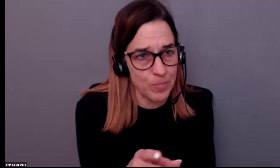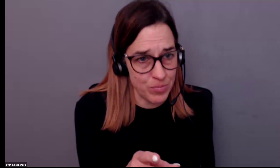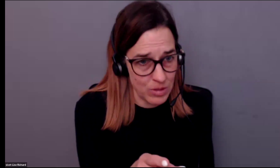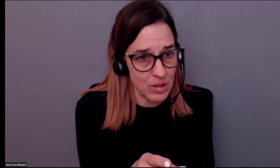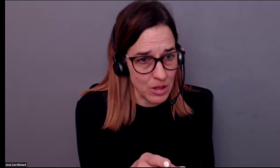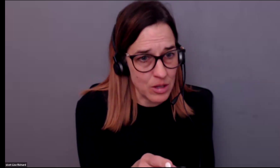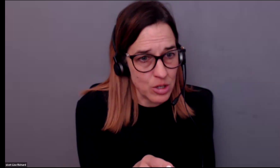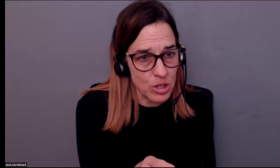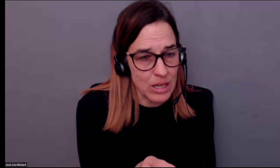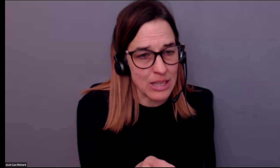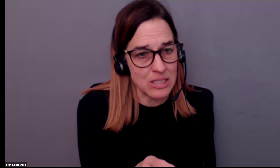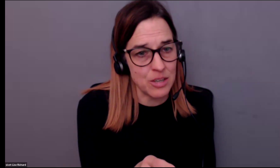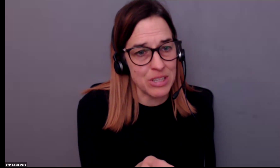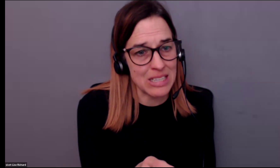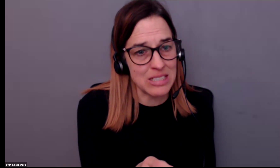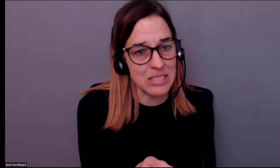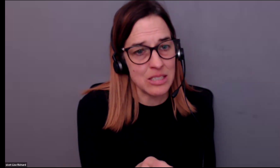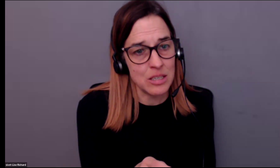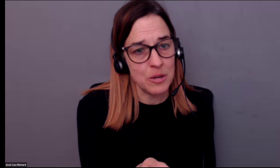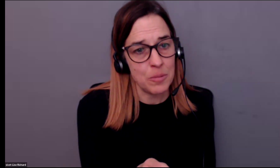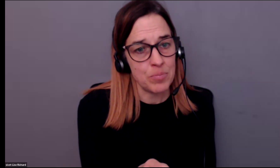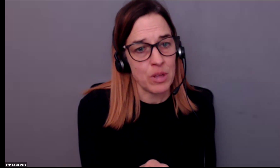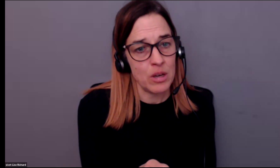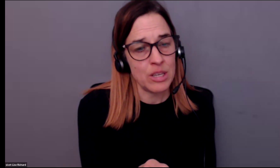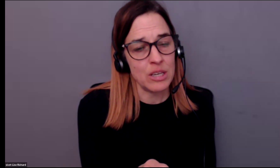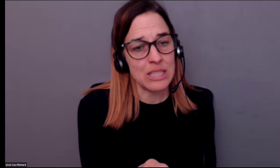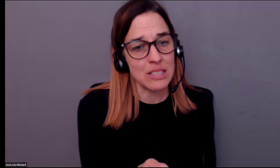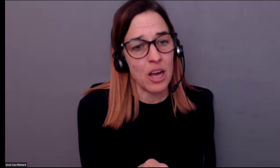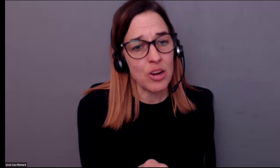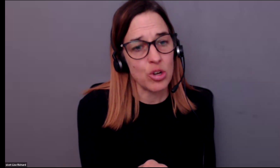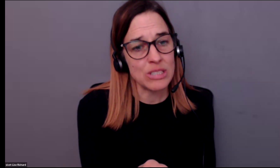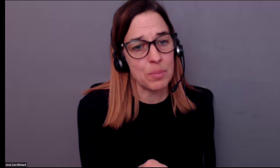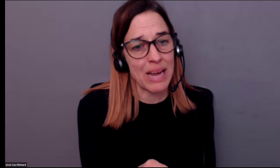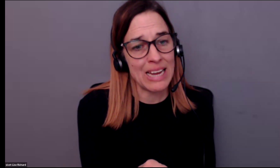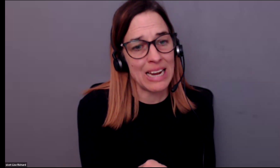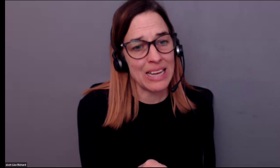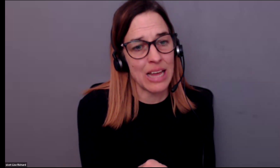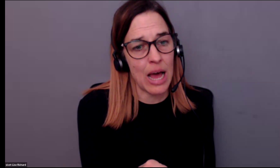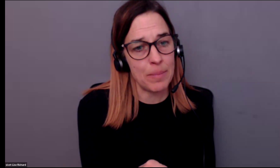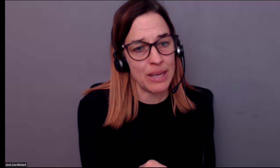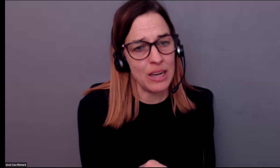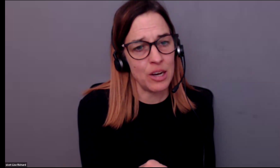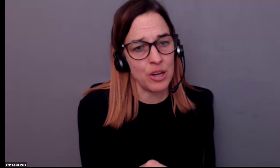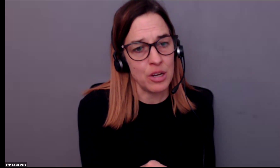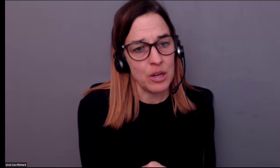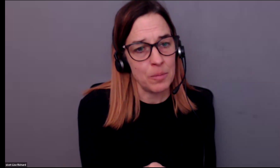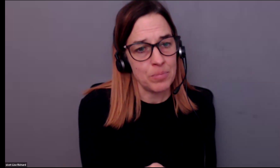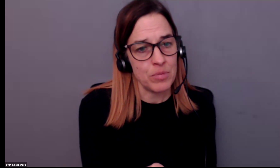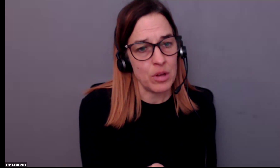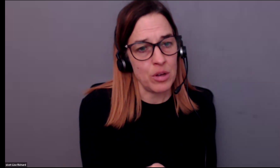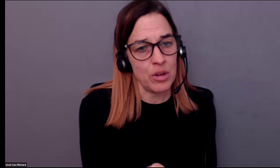chose. Attends, Sylvette a dit, OK, sa sœur, là, c'est Marie-Hélène